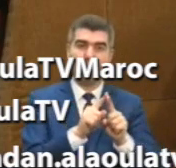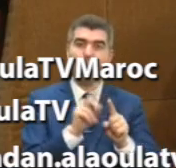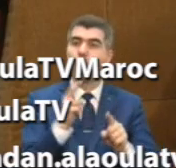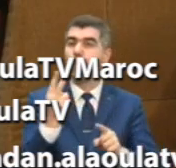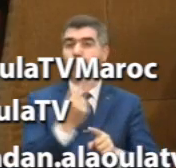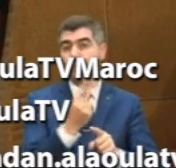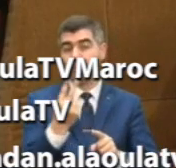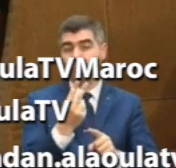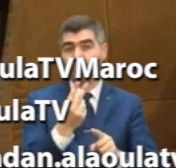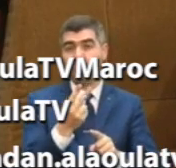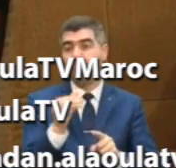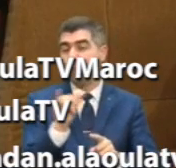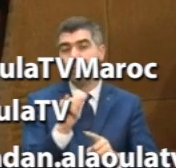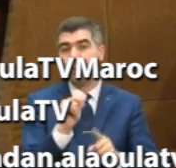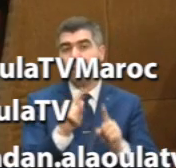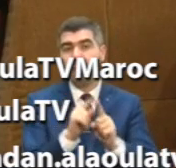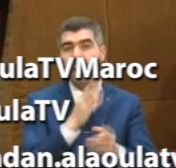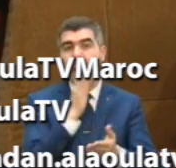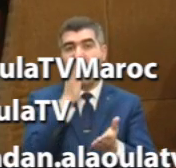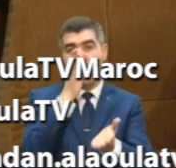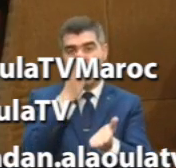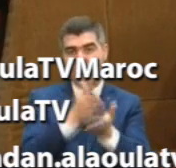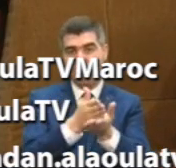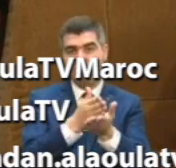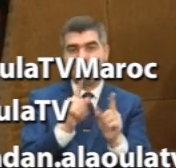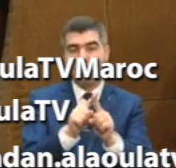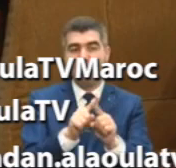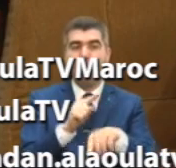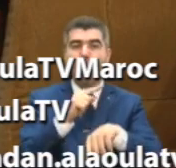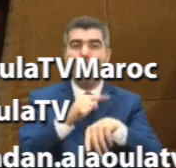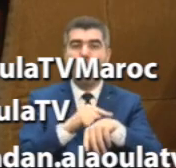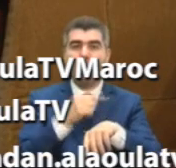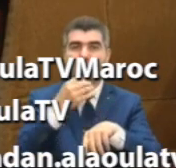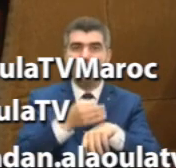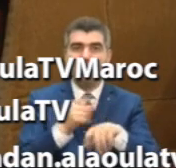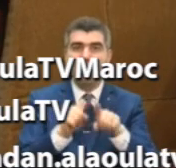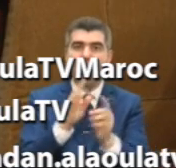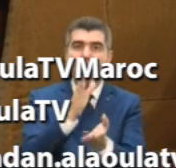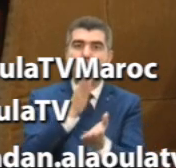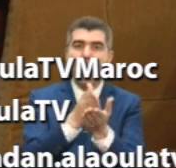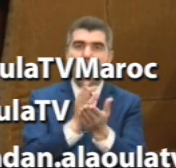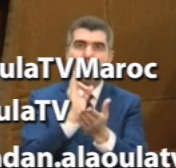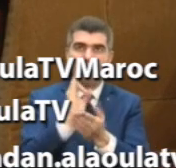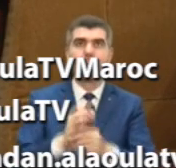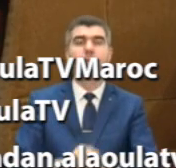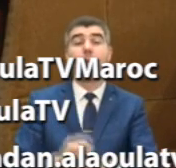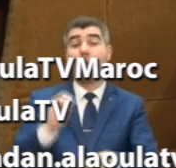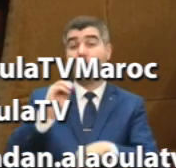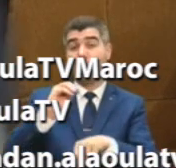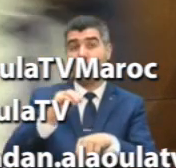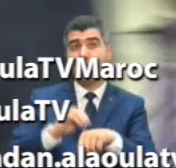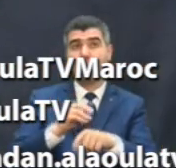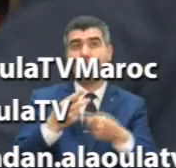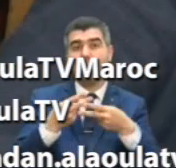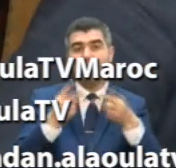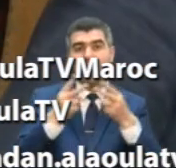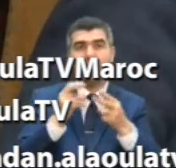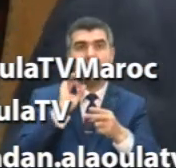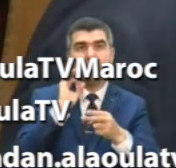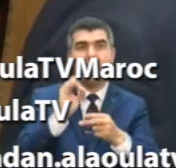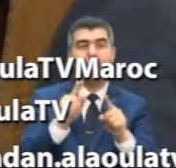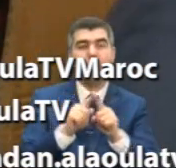غايتين، أولا هو الحصول على حكم في زمن قضائي معقول، وكذلك الوصول إلى تنفيذ هذا